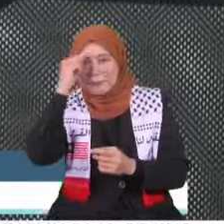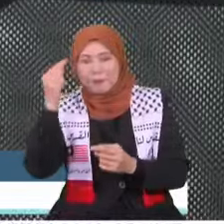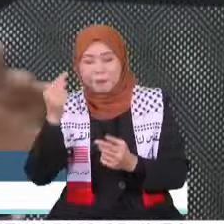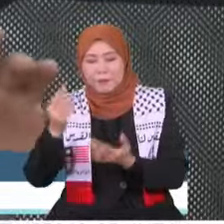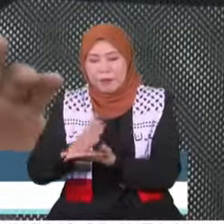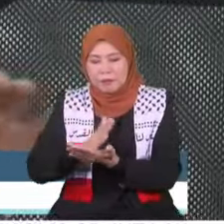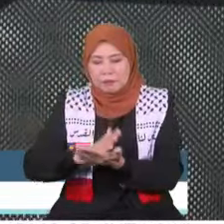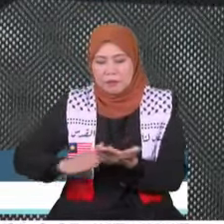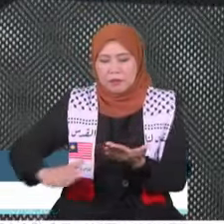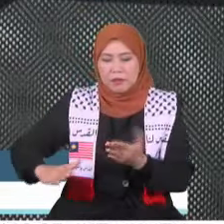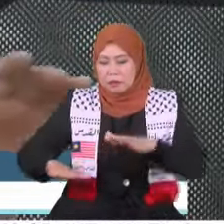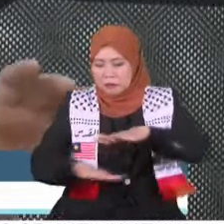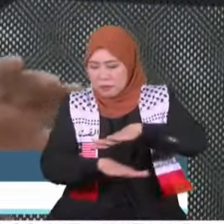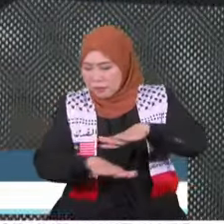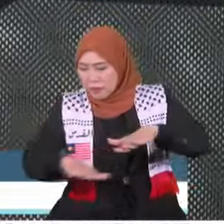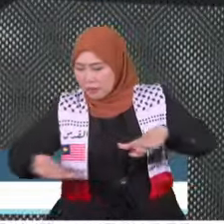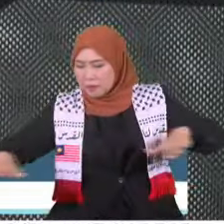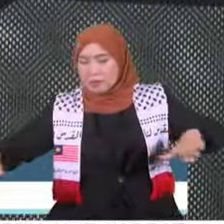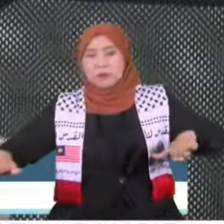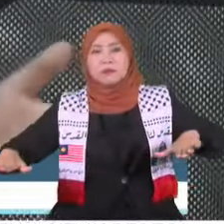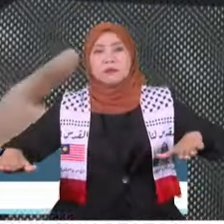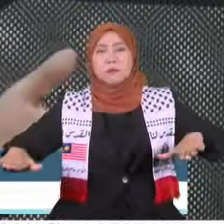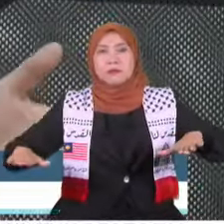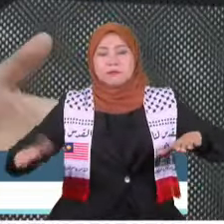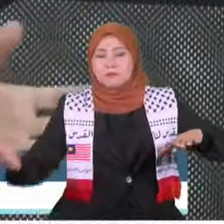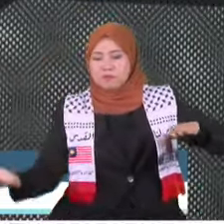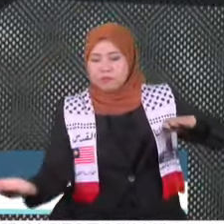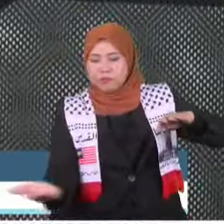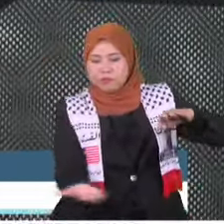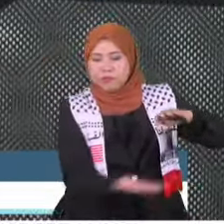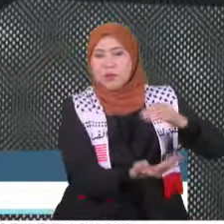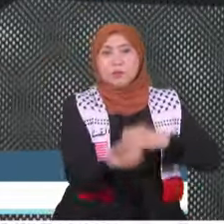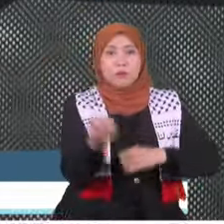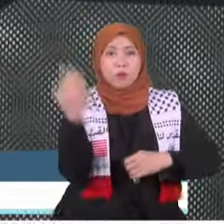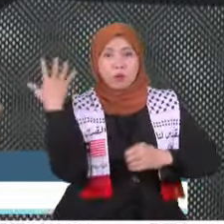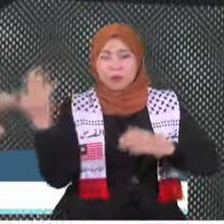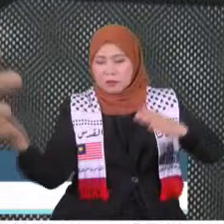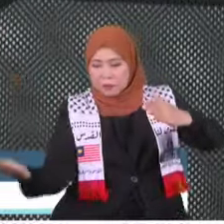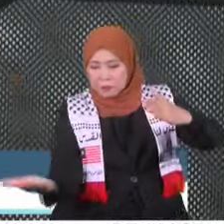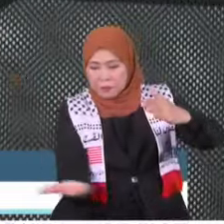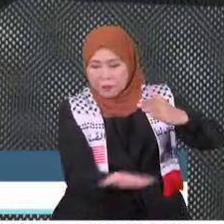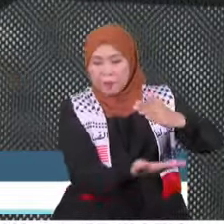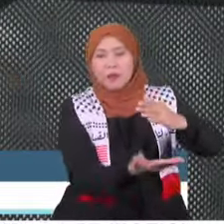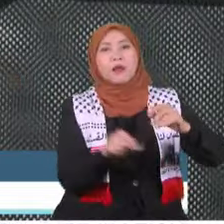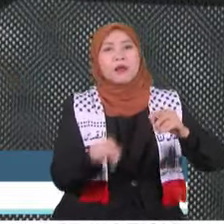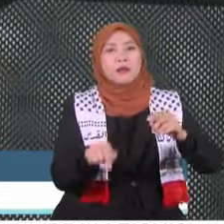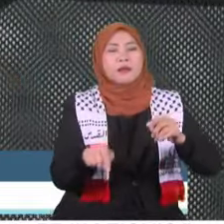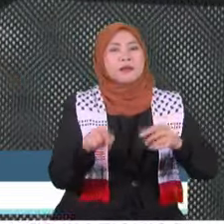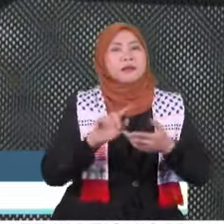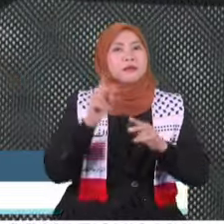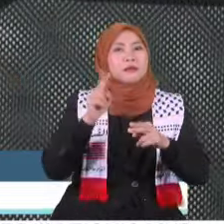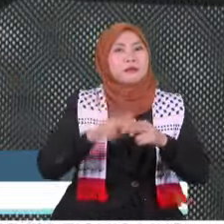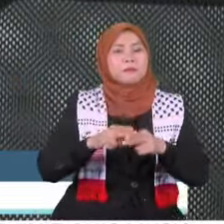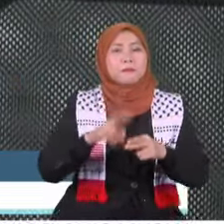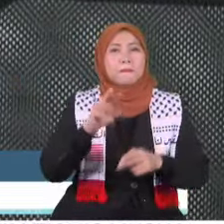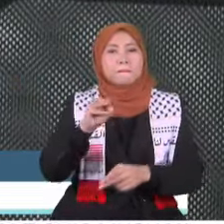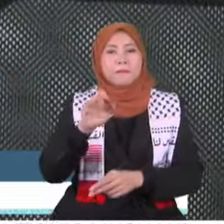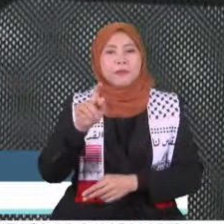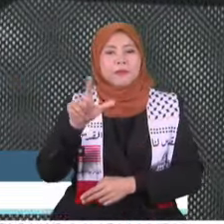mill bahagian lapisan atas tu, kita akan buang. Okay, so bahagian yang kita buang tu kita panggil sebagai